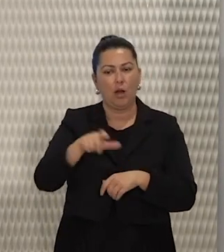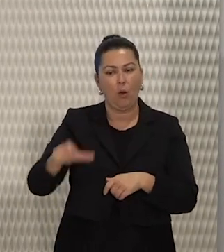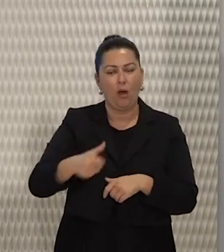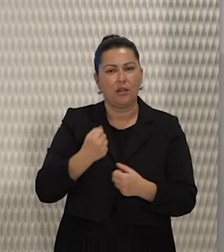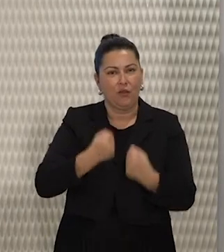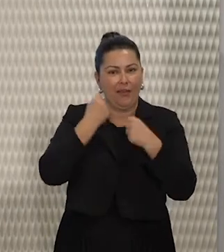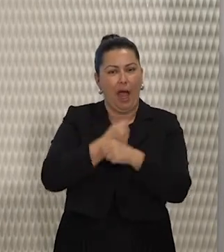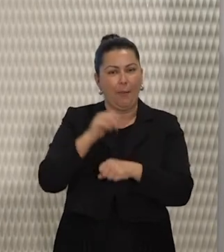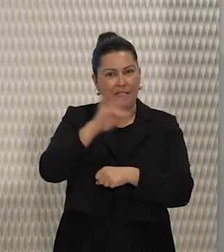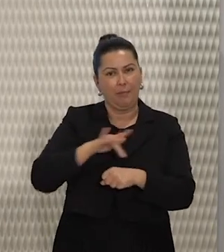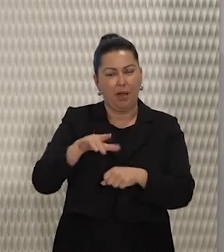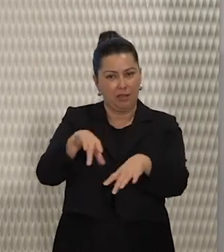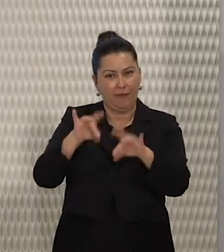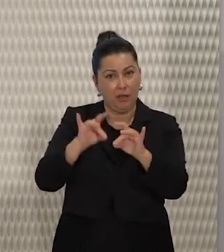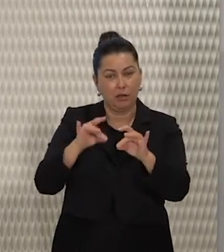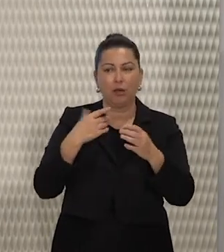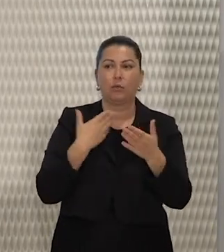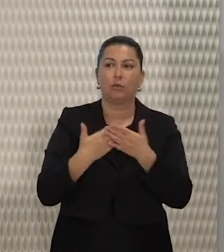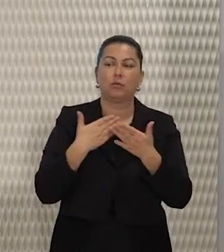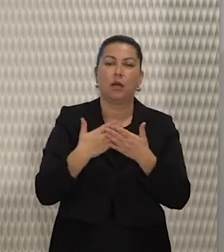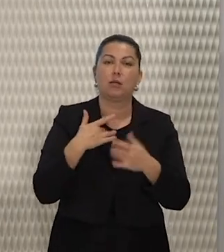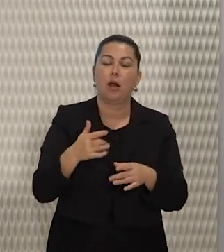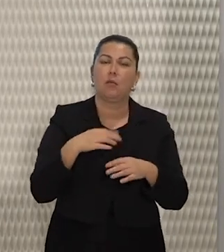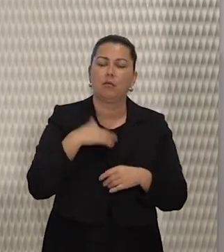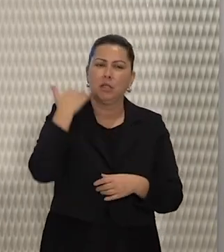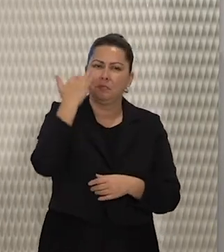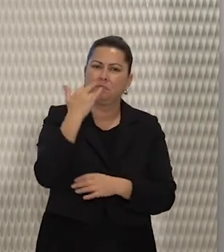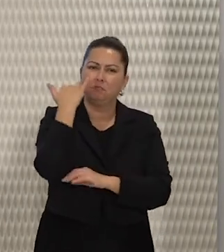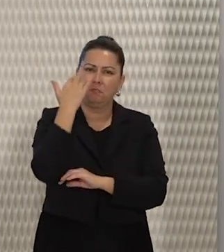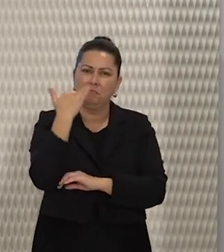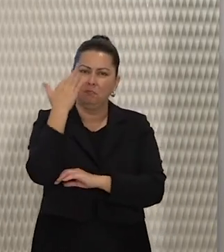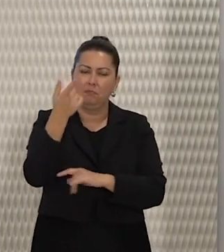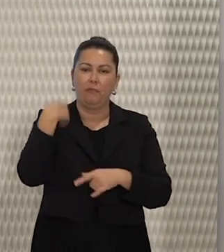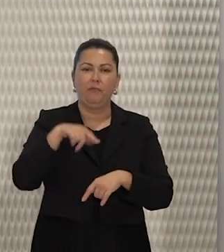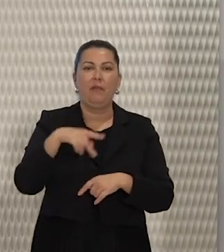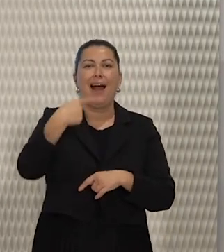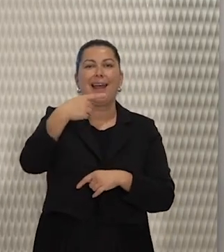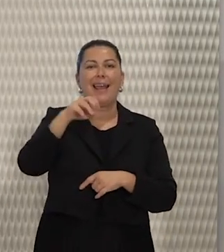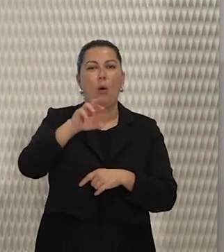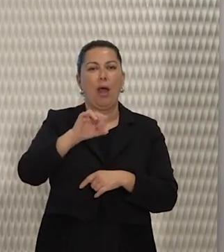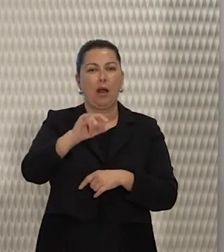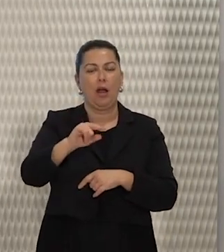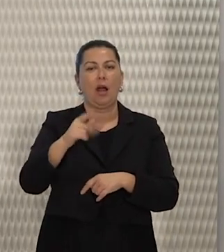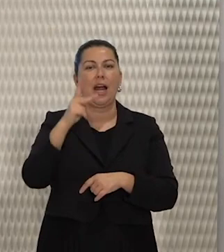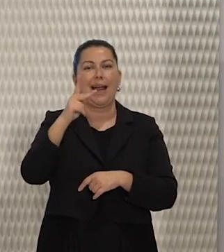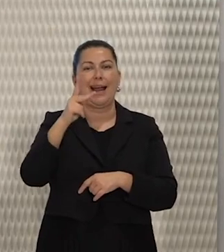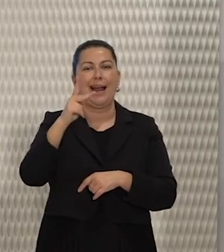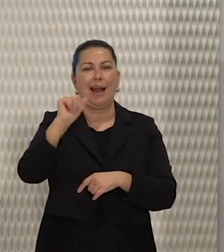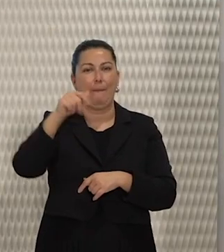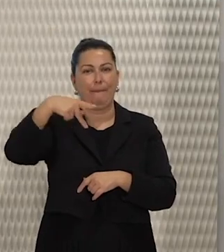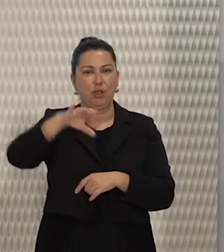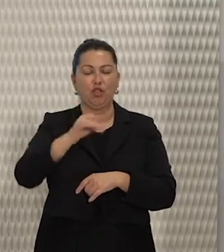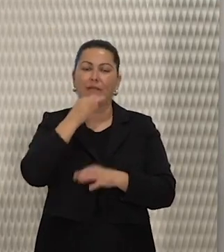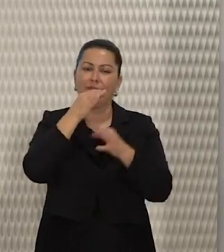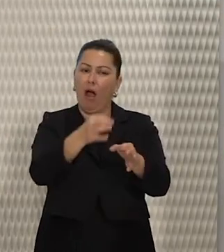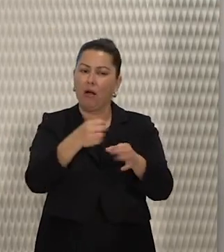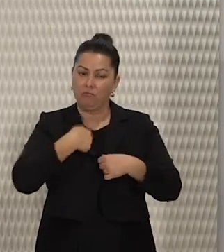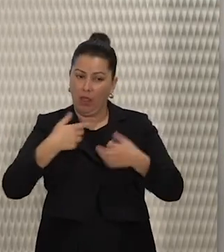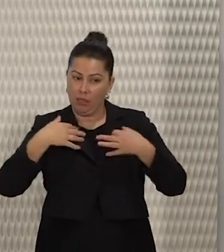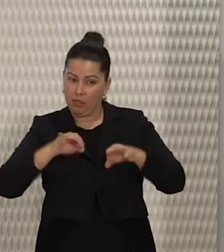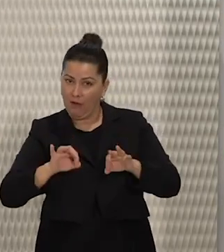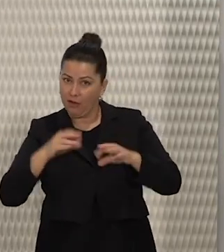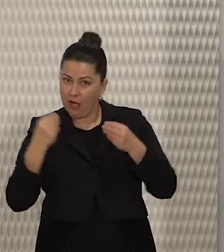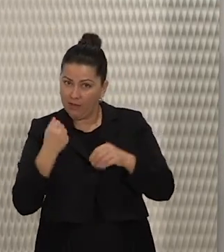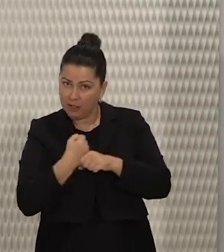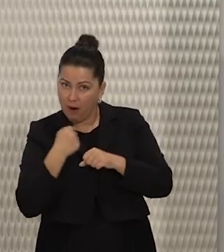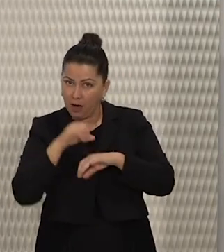zu finden. Und das hat nachgerattert und da habe ich den Georg Kapsch gefragt, ob ich da mal aktiv werden kann, ob man da vielleicht